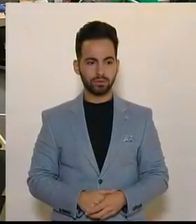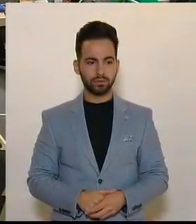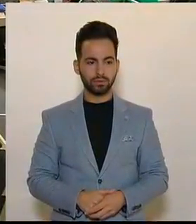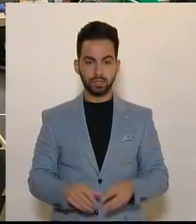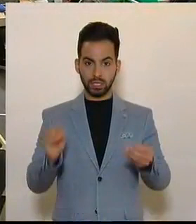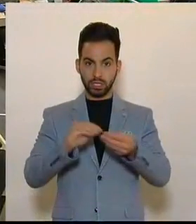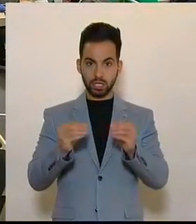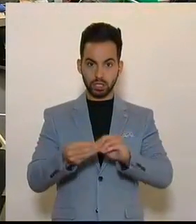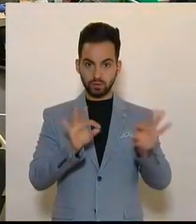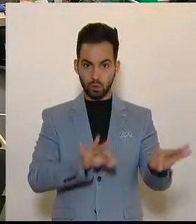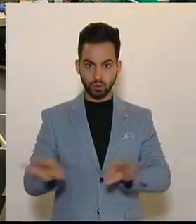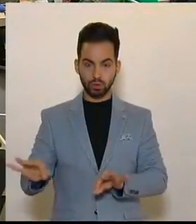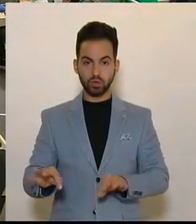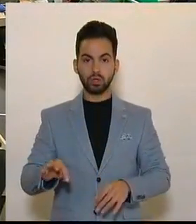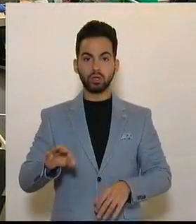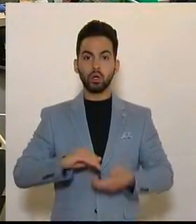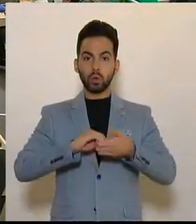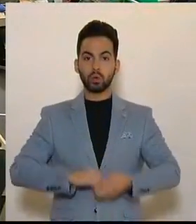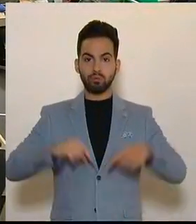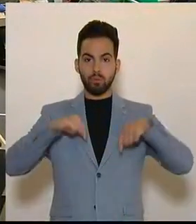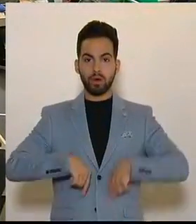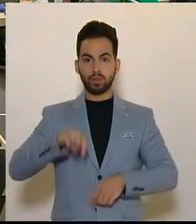zur Geschäftsordnung, der Herr Schuppert von Löginger.